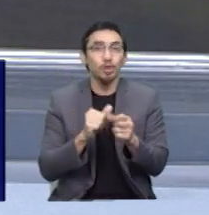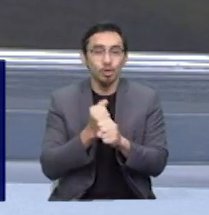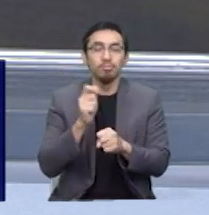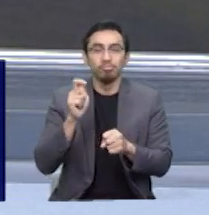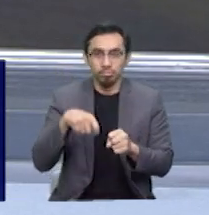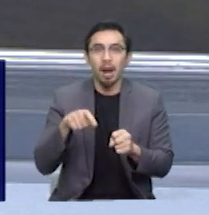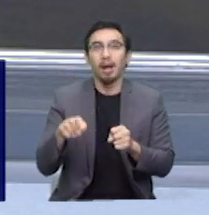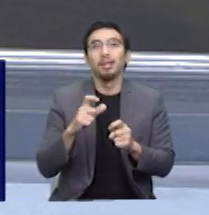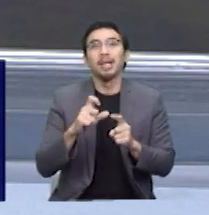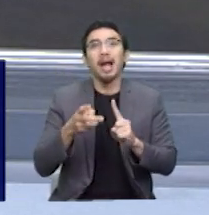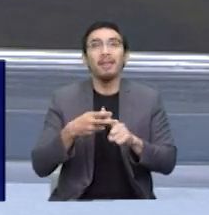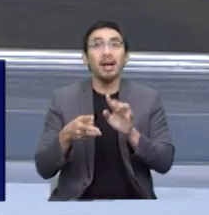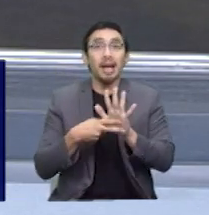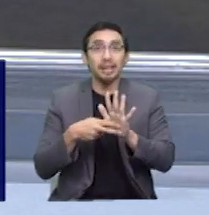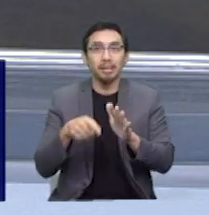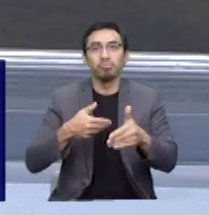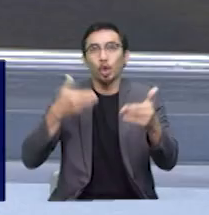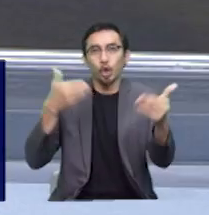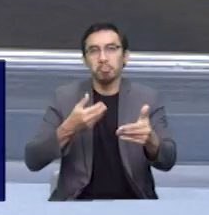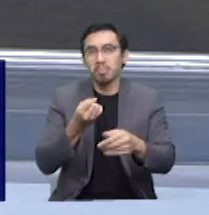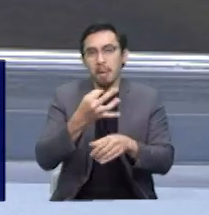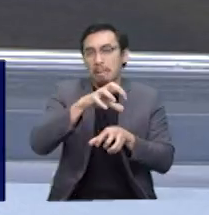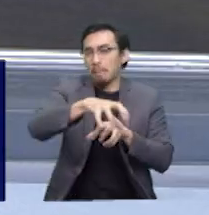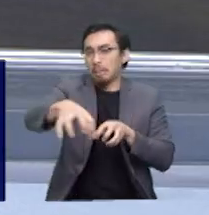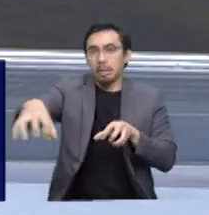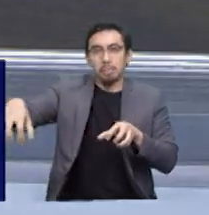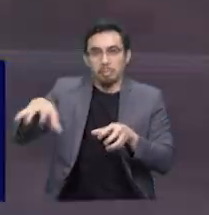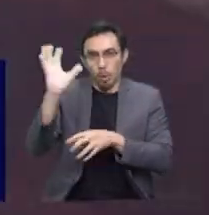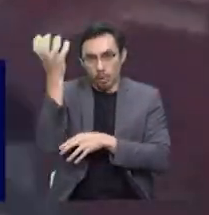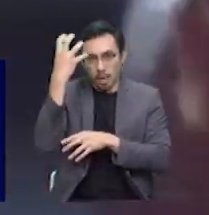Car Free Night dengan menutup sejumlah ruas jalan menuju pantai Kuta.